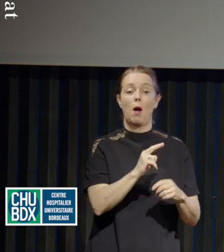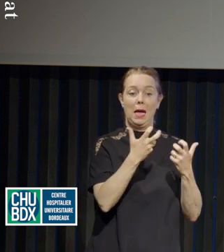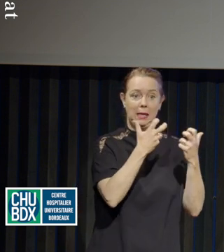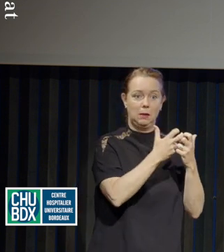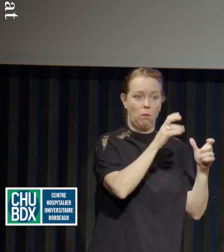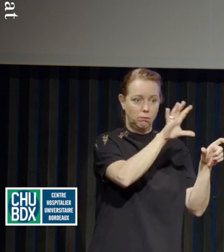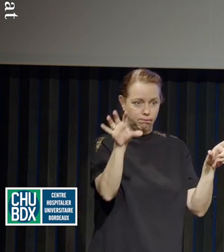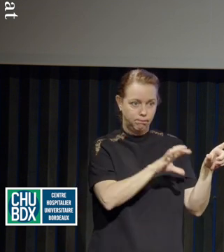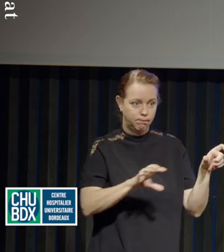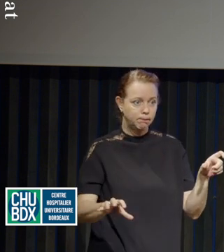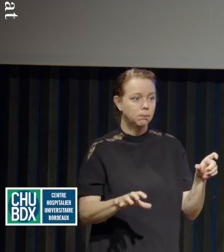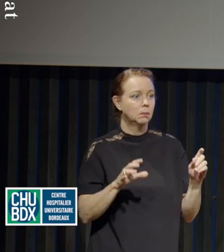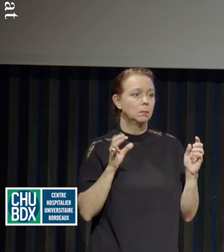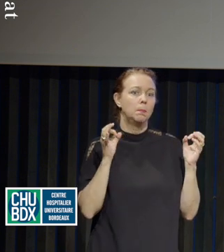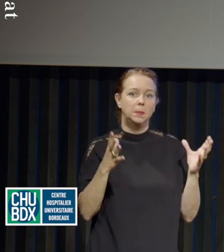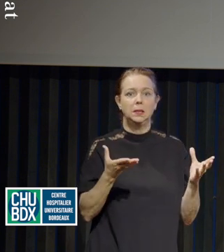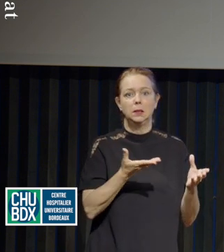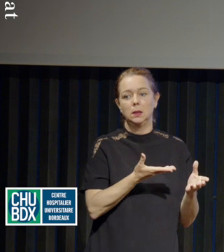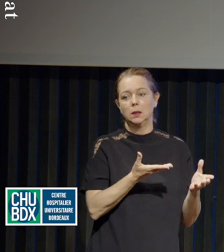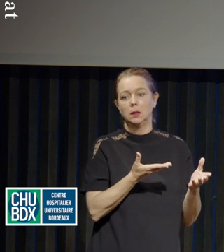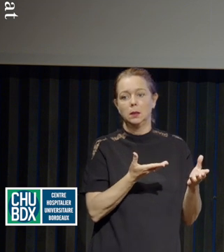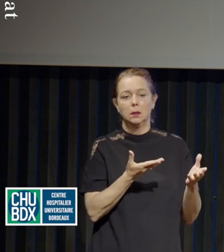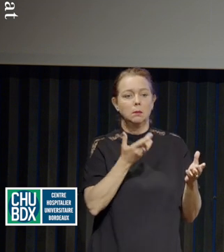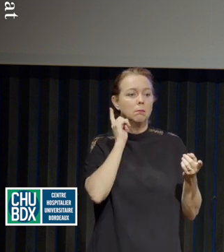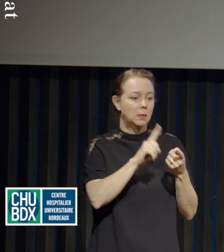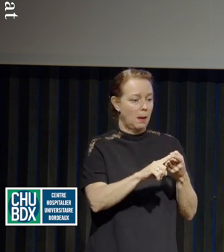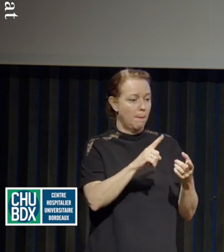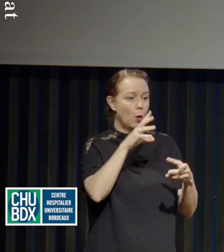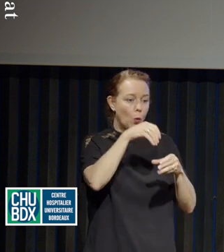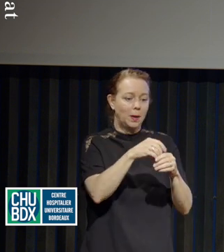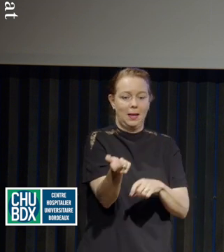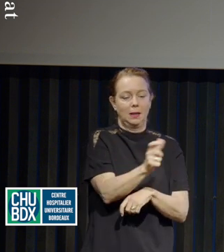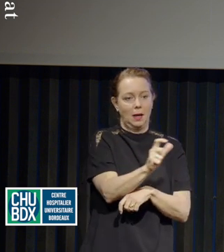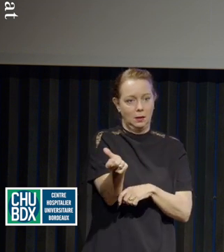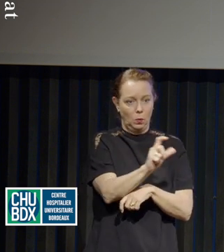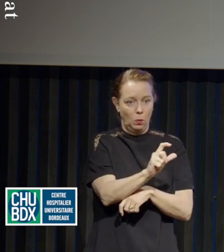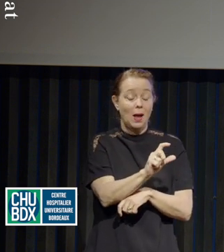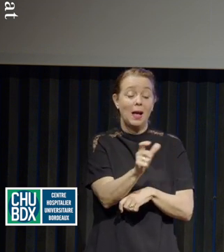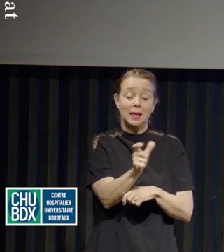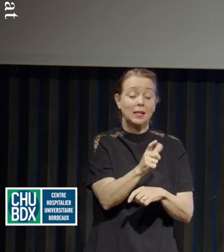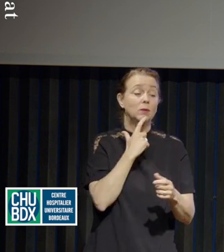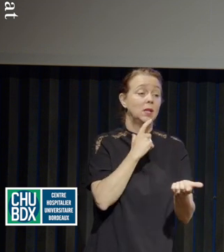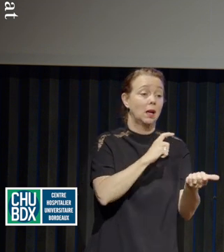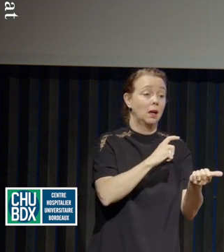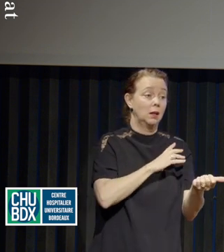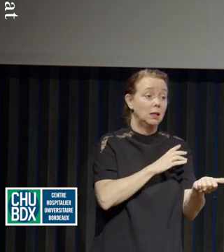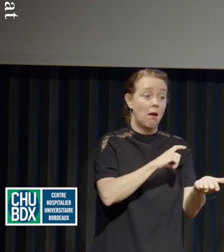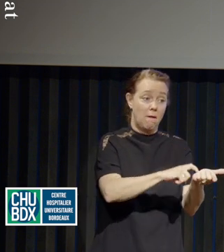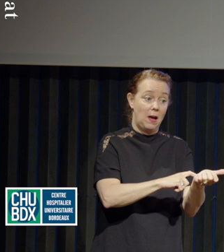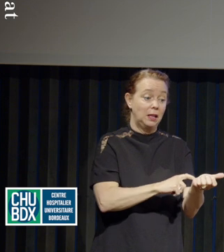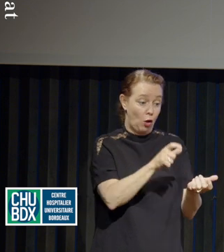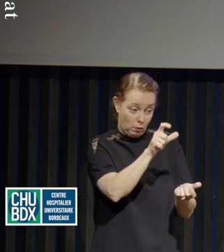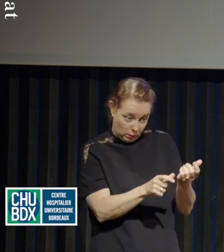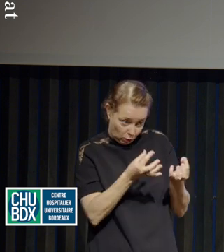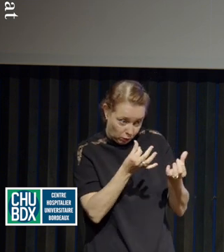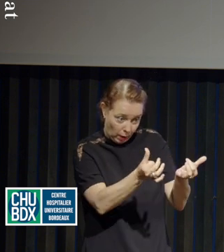exemples qu'on est bien dans un modèle d'interaction entre des facteurs de